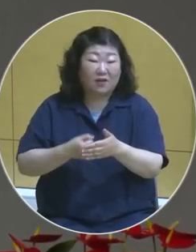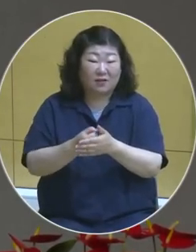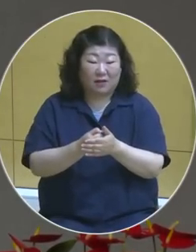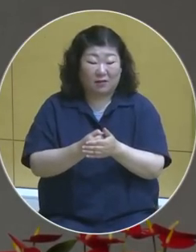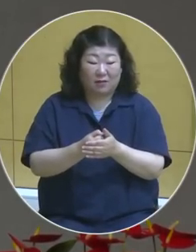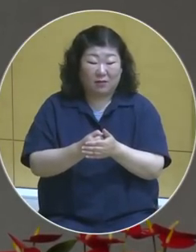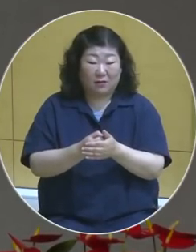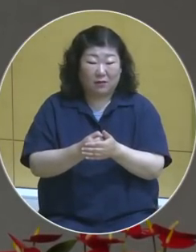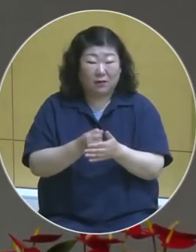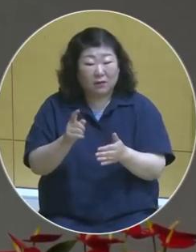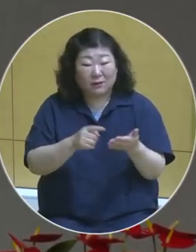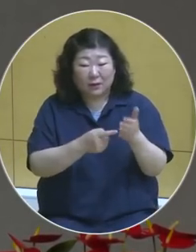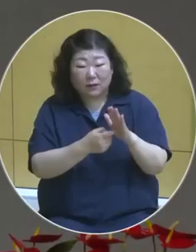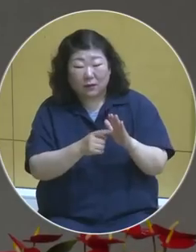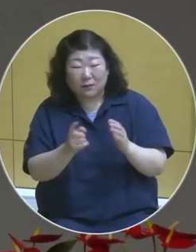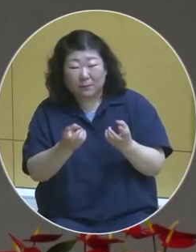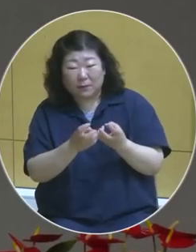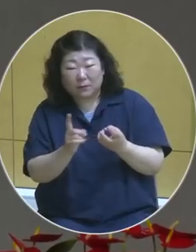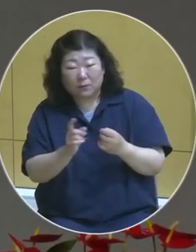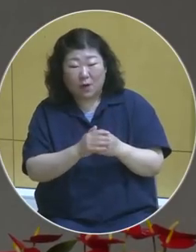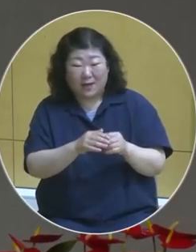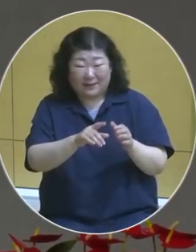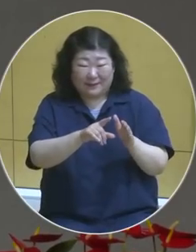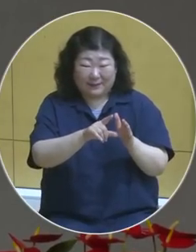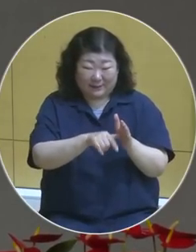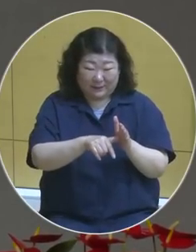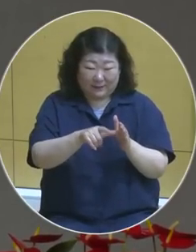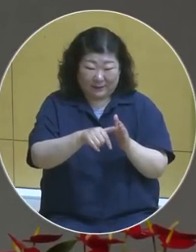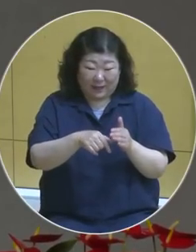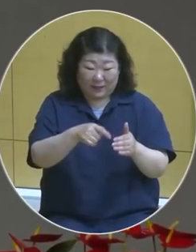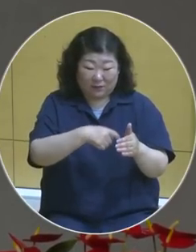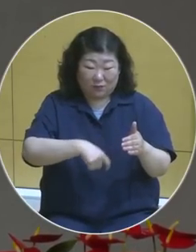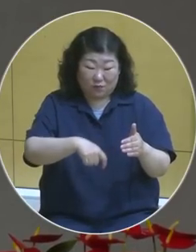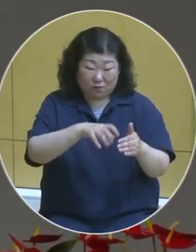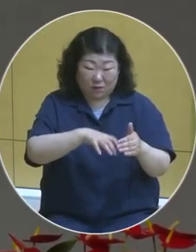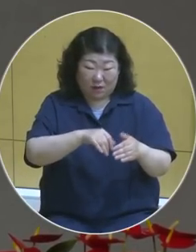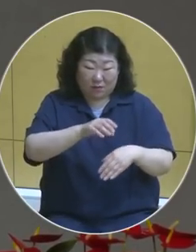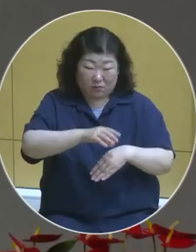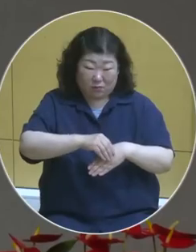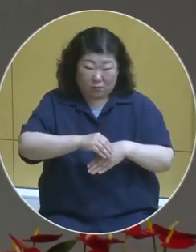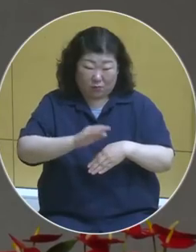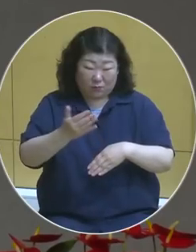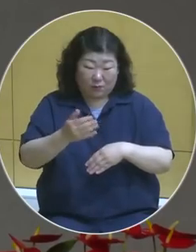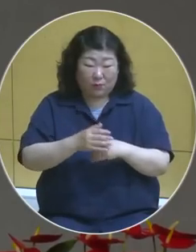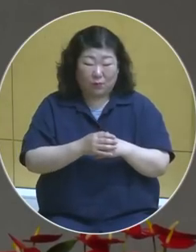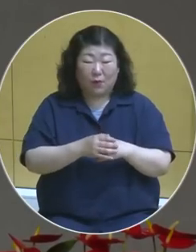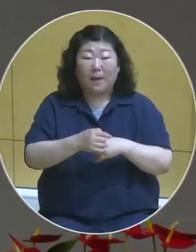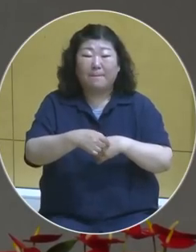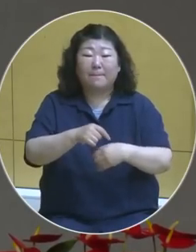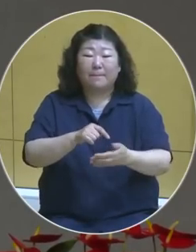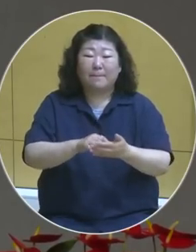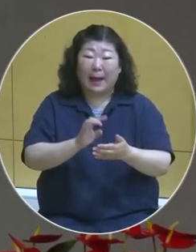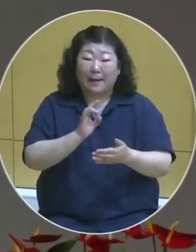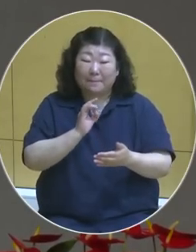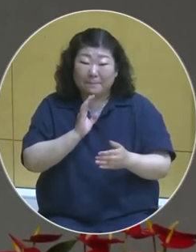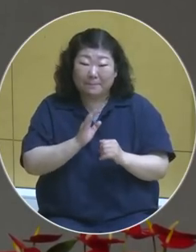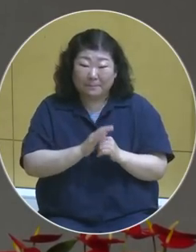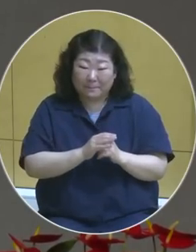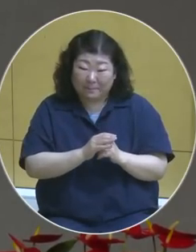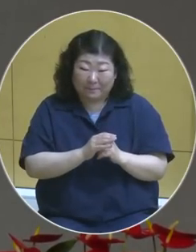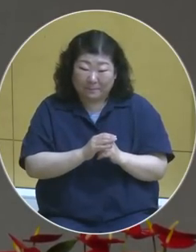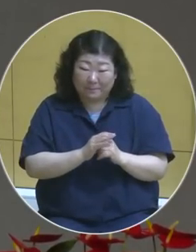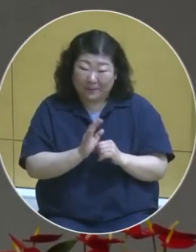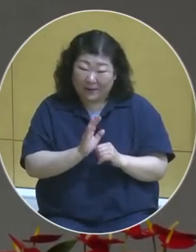구체적으로 적용이 돼야 됩니다. 시간 속에 적용이 안 되는 것은 마음만 있을 뿐이지 실제 행동으로